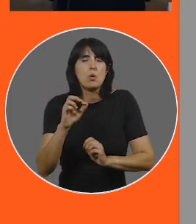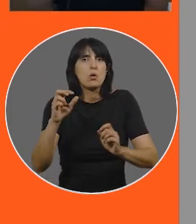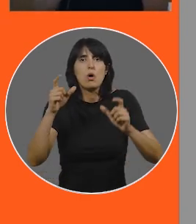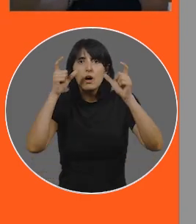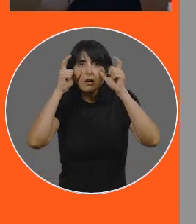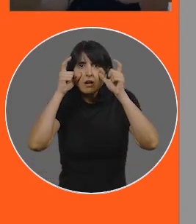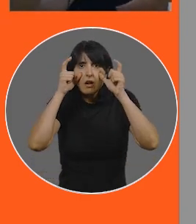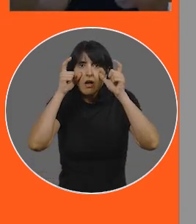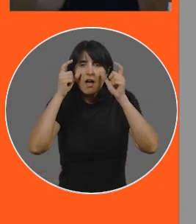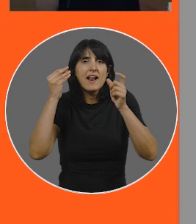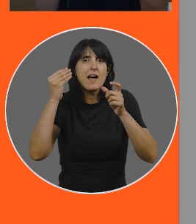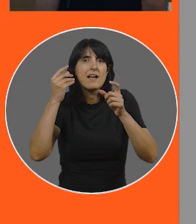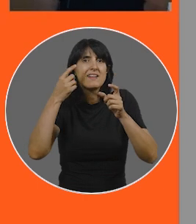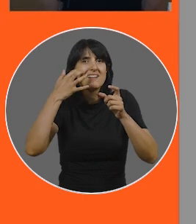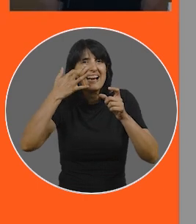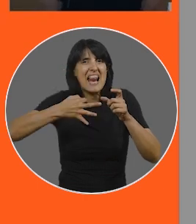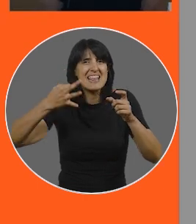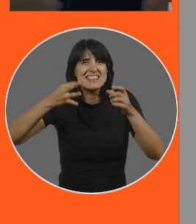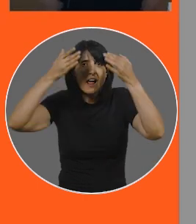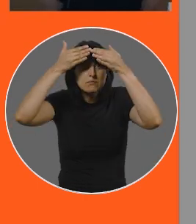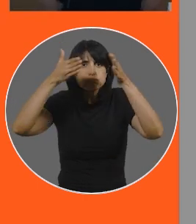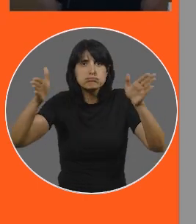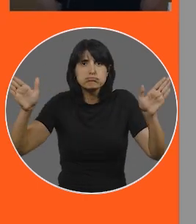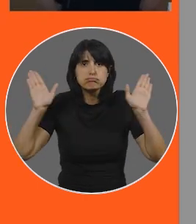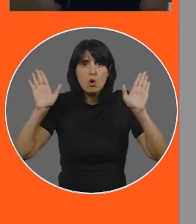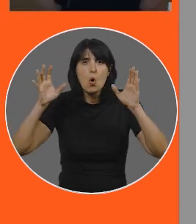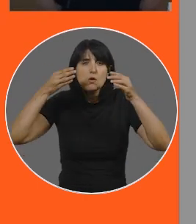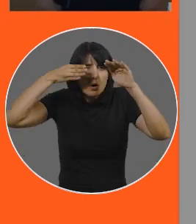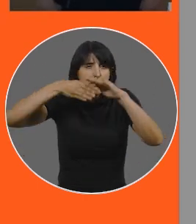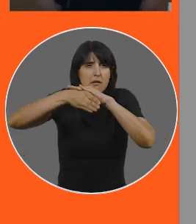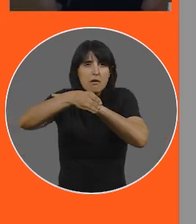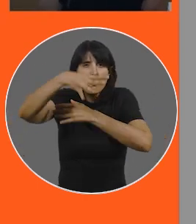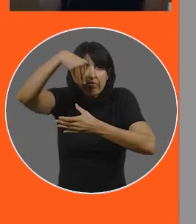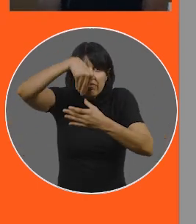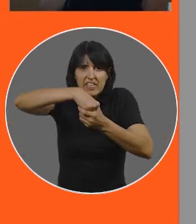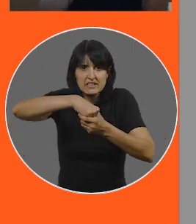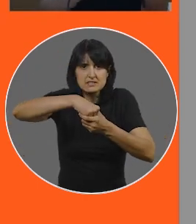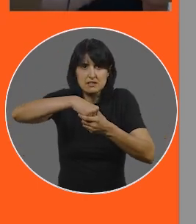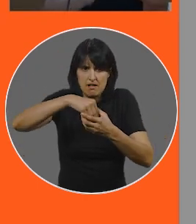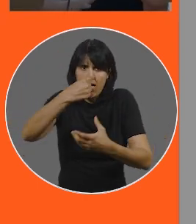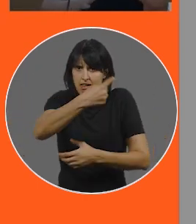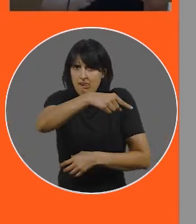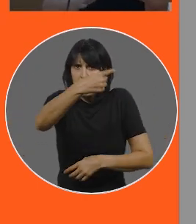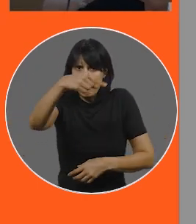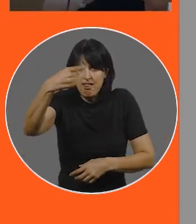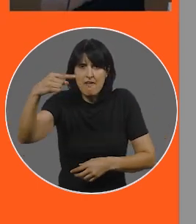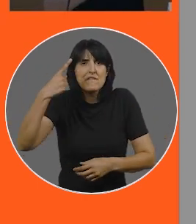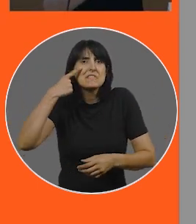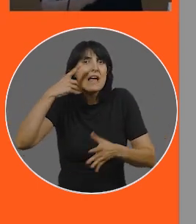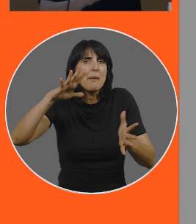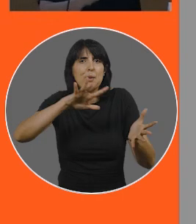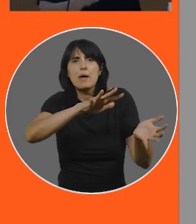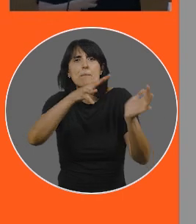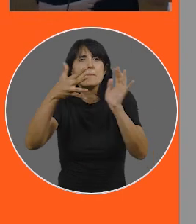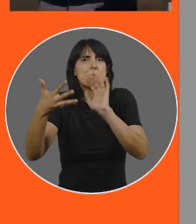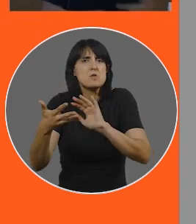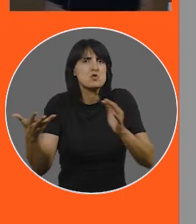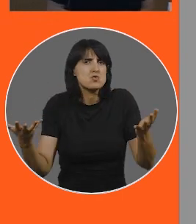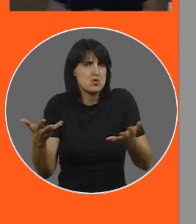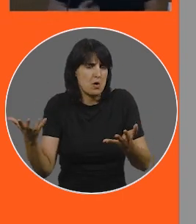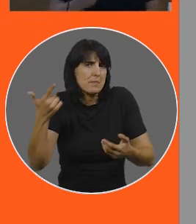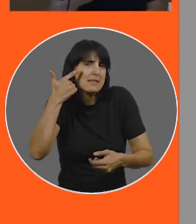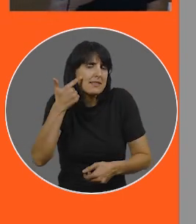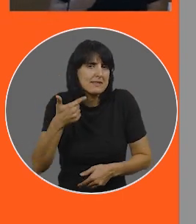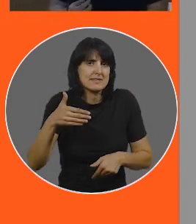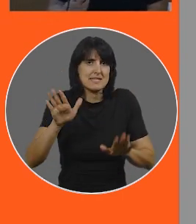tenir unes ulleres de realitat augmentada, pots tenir unes ulleres de realitat immersiva. Ens agradi o no, això hi és. Ja veurem com evolucionarà, però